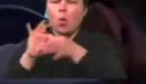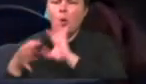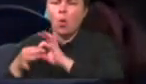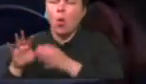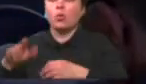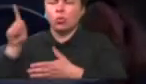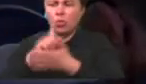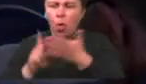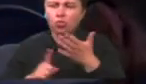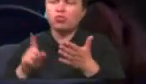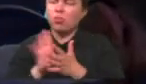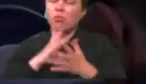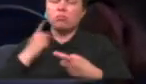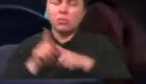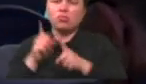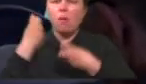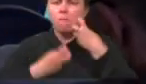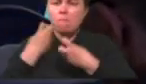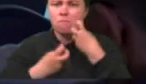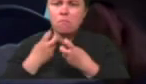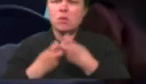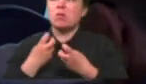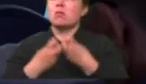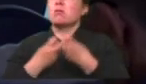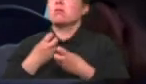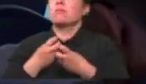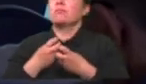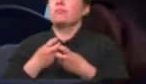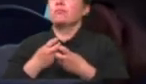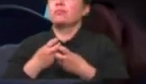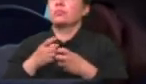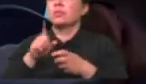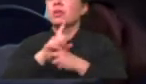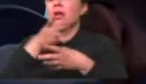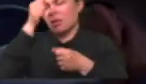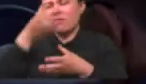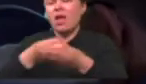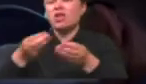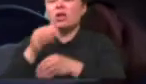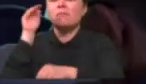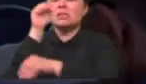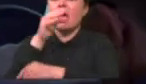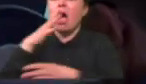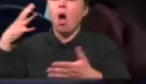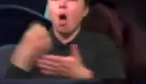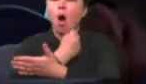niestety ten problem jako region z ziem zachodnich odzyskanych, jak to kiedyś nazywaliśmy,